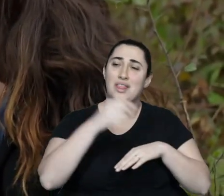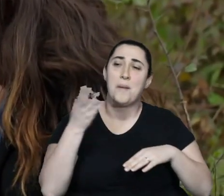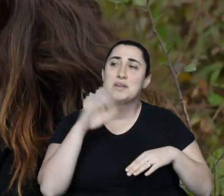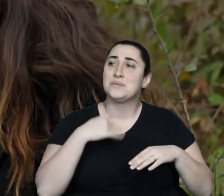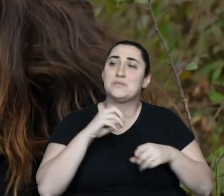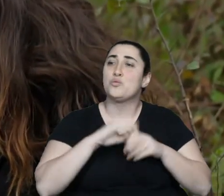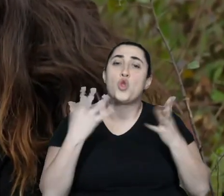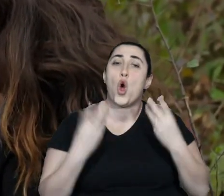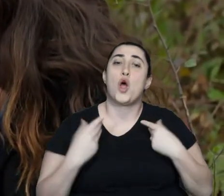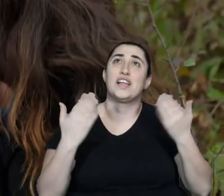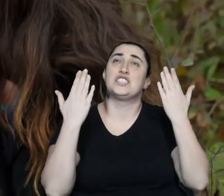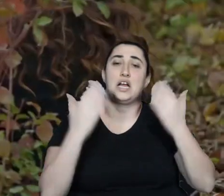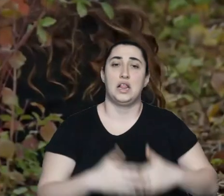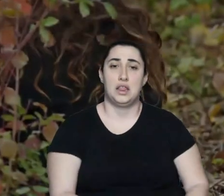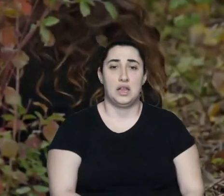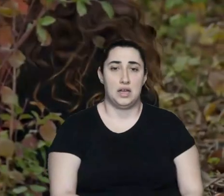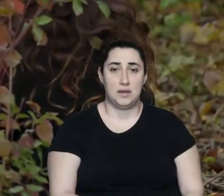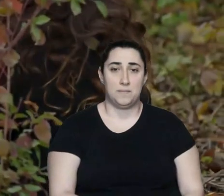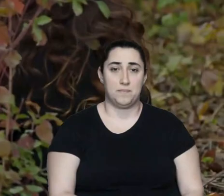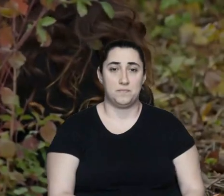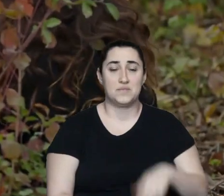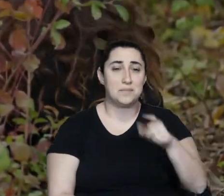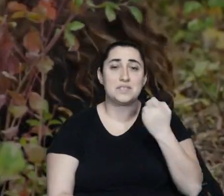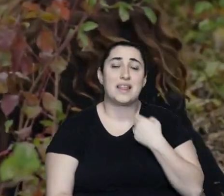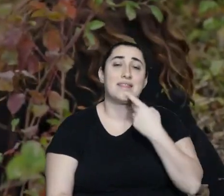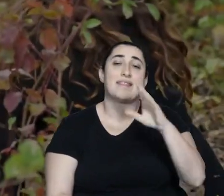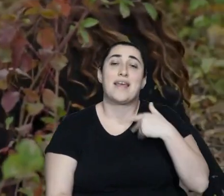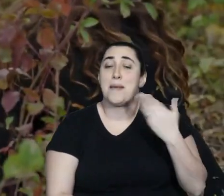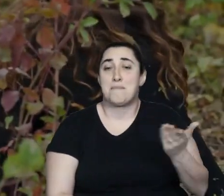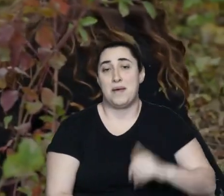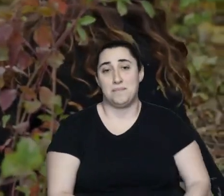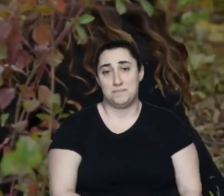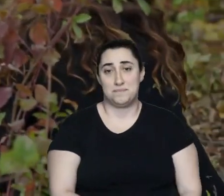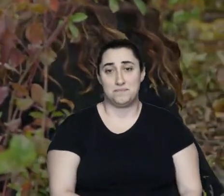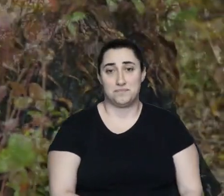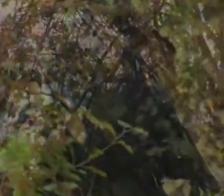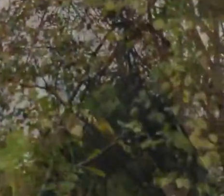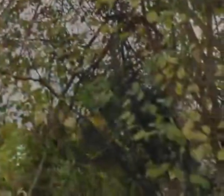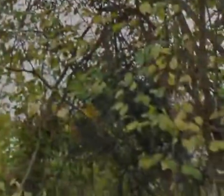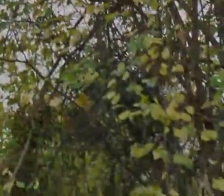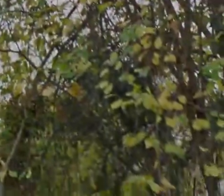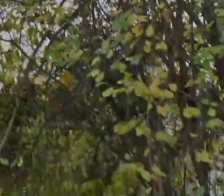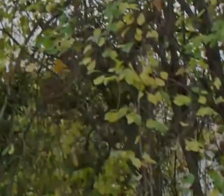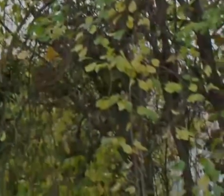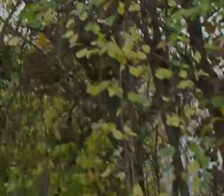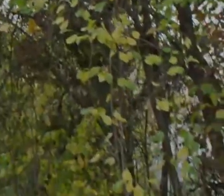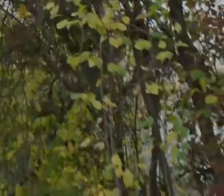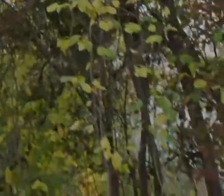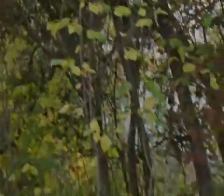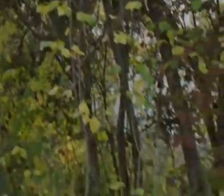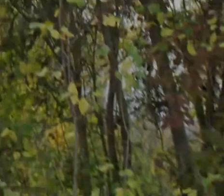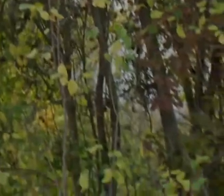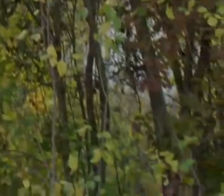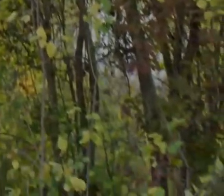başımıza neler gelecek ya Rabbim. Sana da bir şey diyemem ki artık. Uzun gövdeli yapraklı